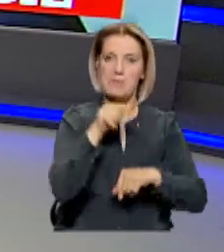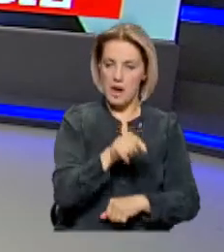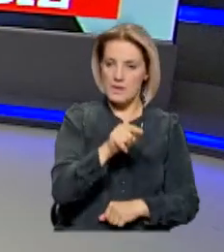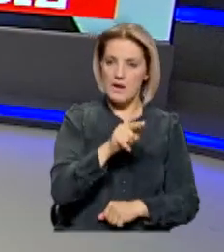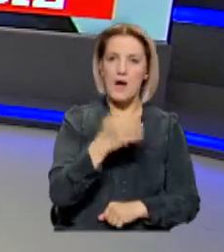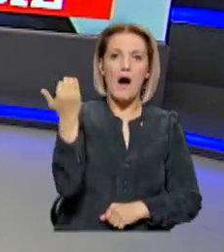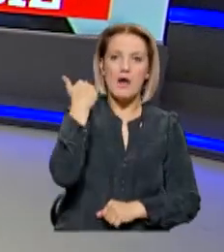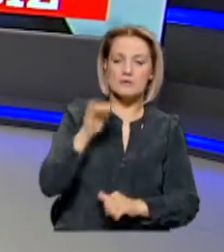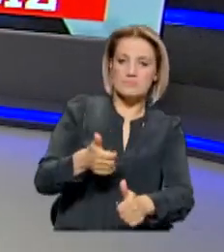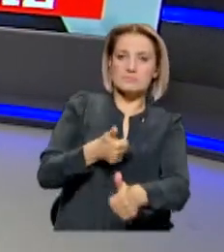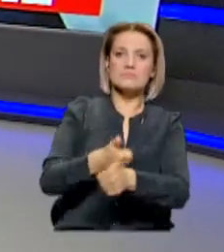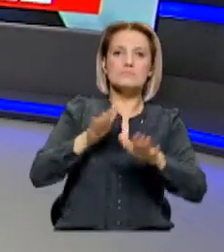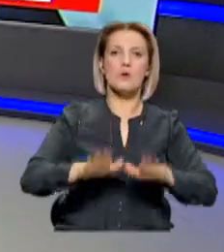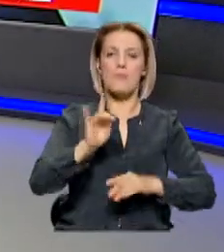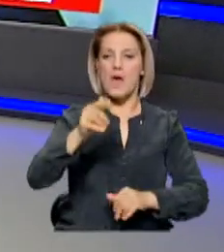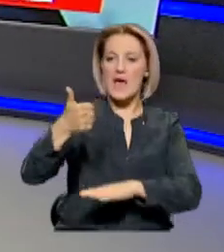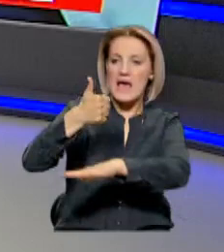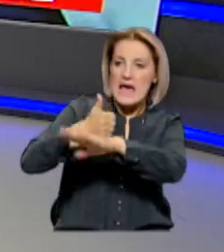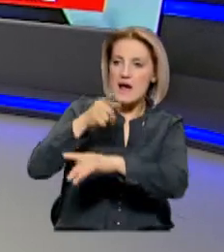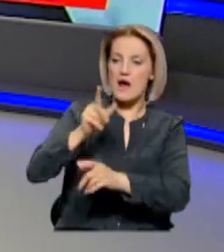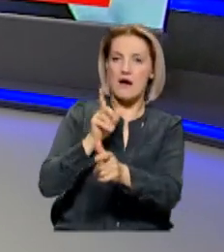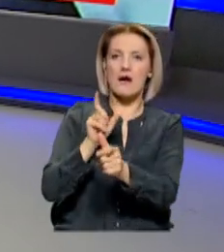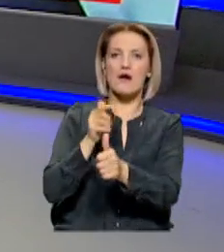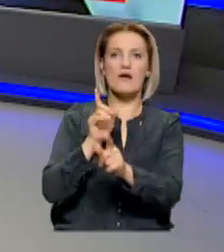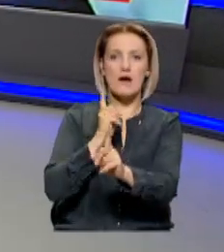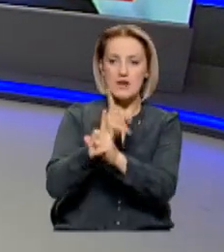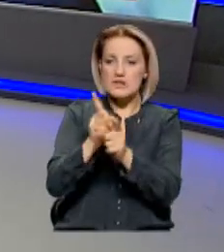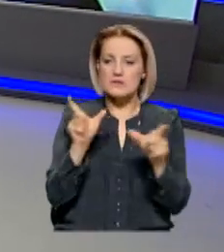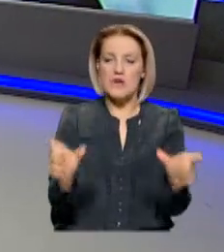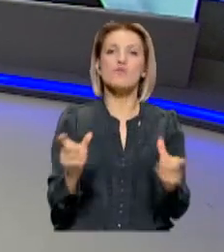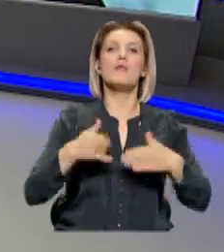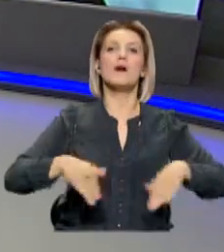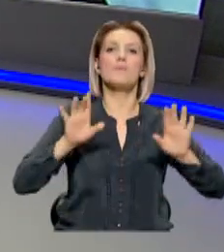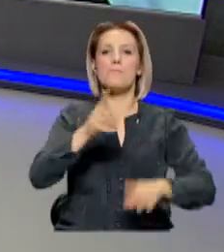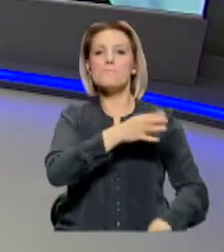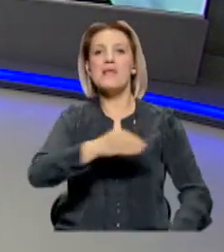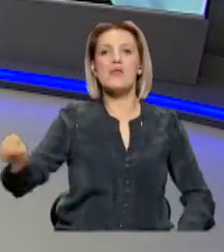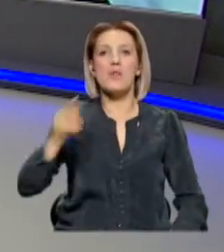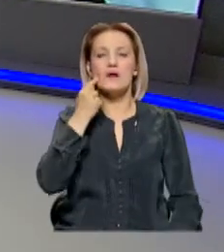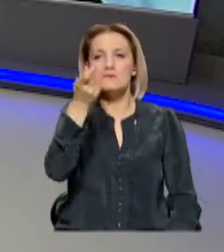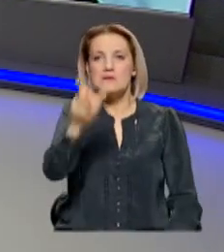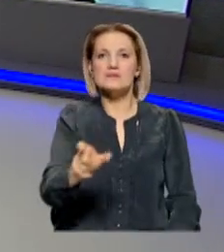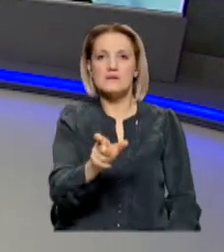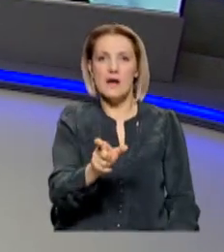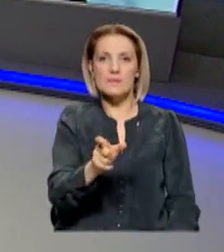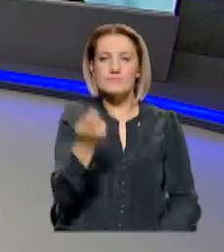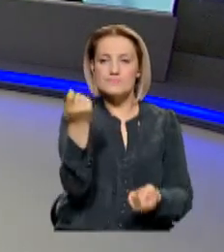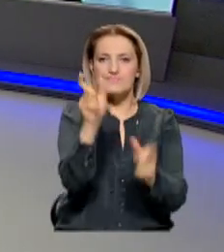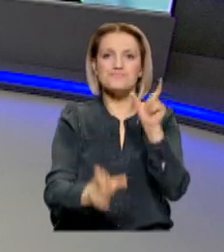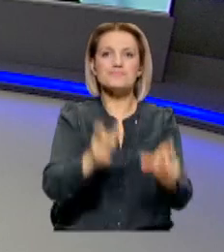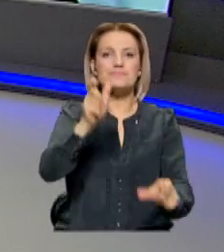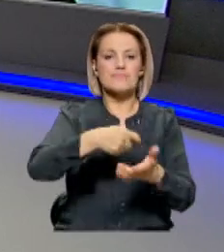arkasında duramıyor bunu iktidara karşı savunamıyor ve bunun altında milyonlarca çalışana